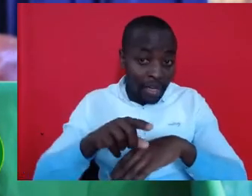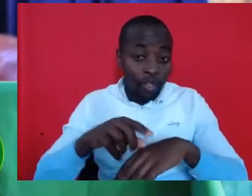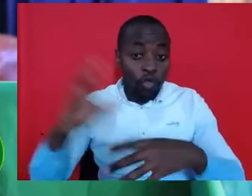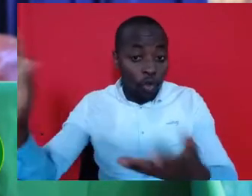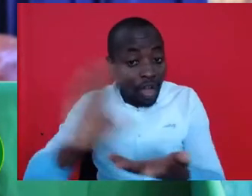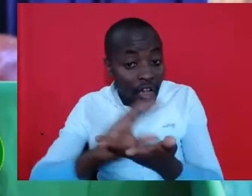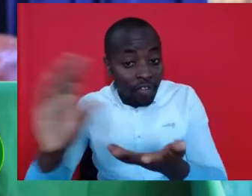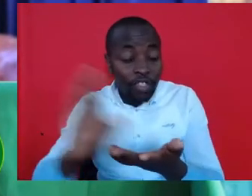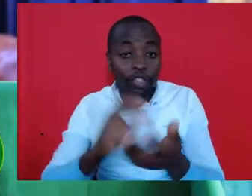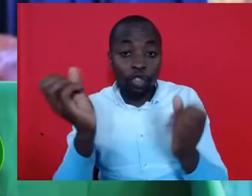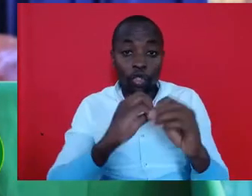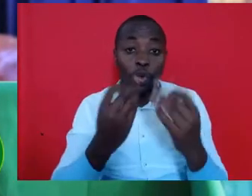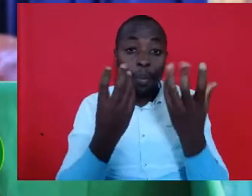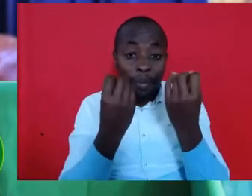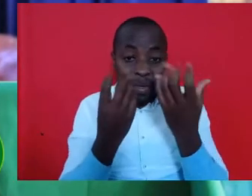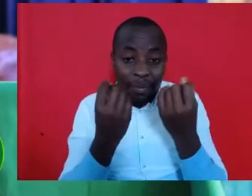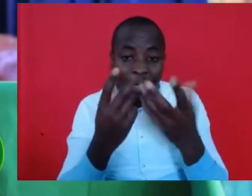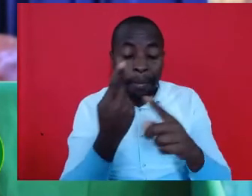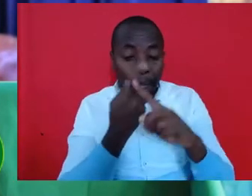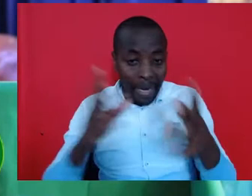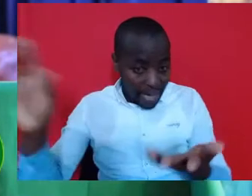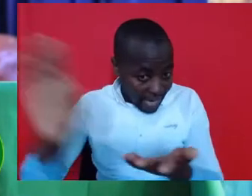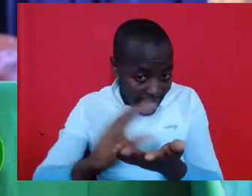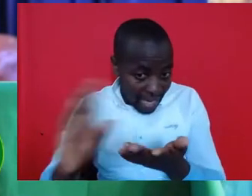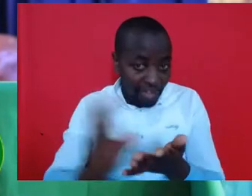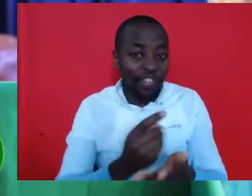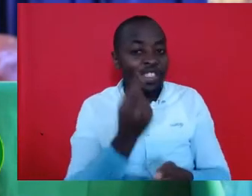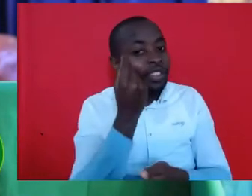Mtapanda nyingi, mtavuna kidogo.